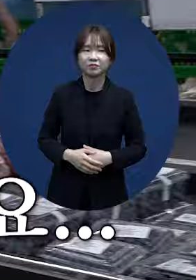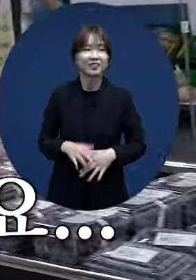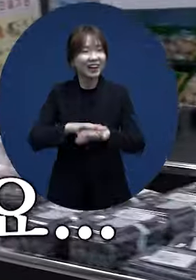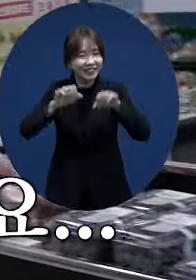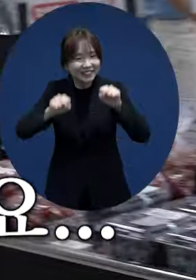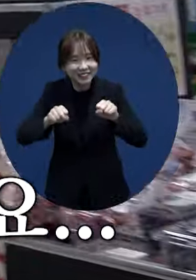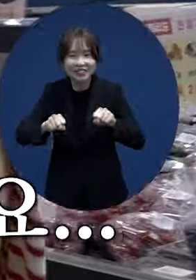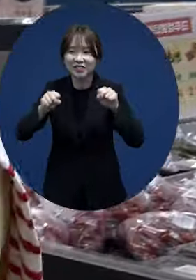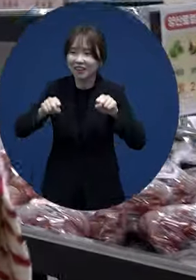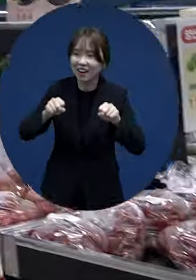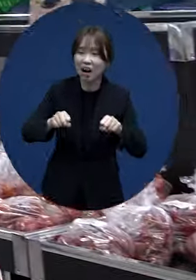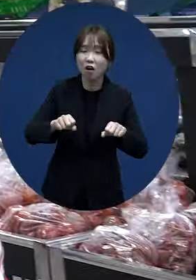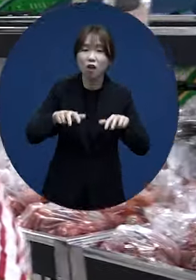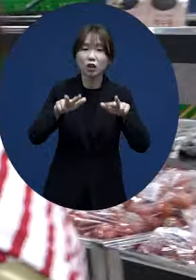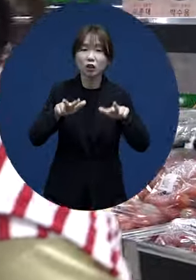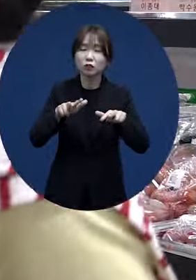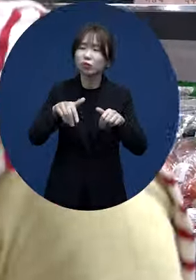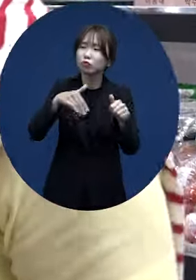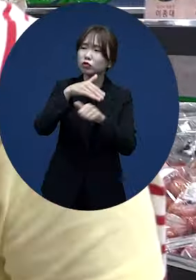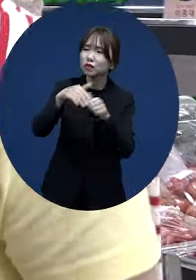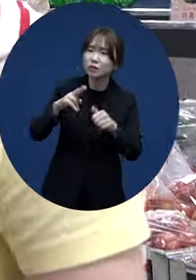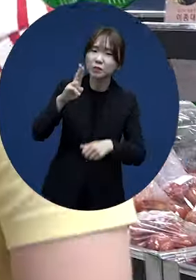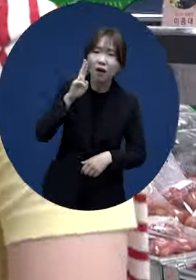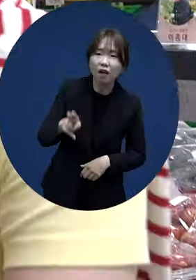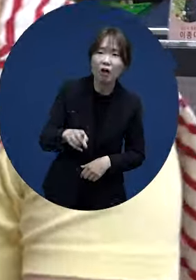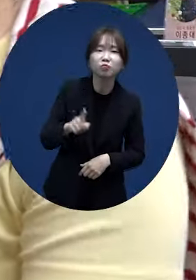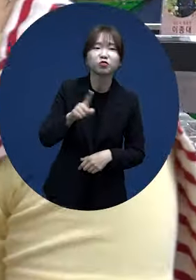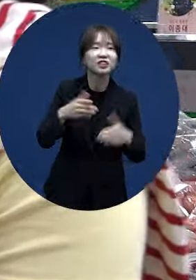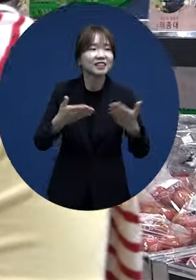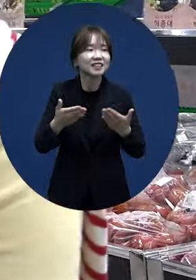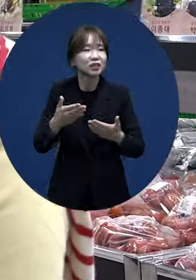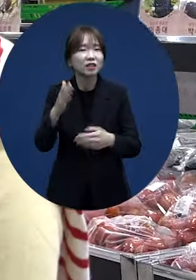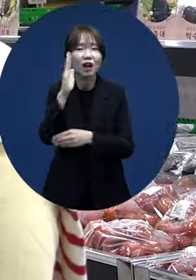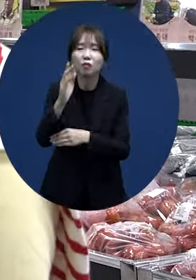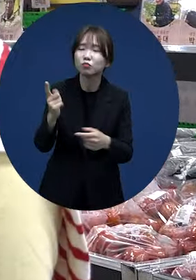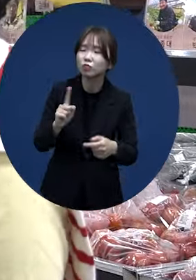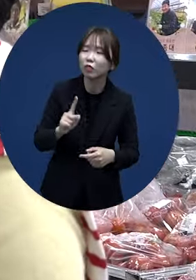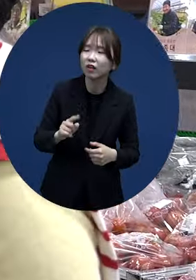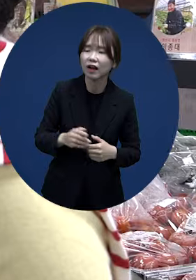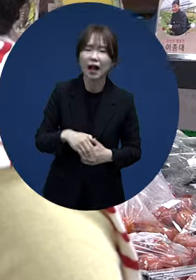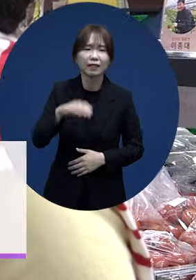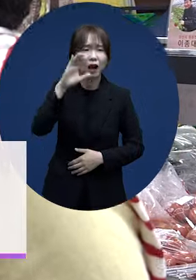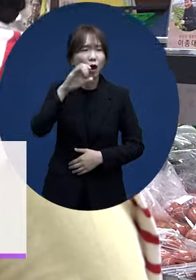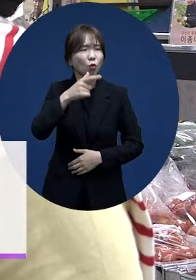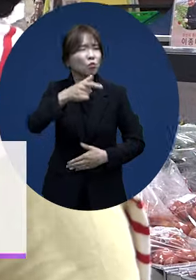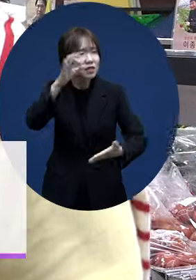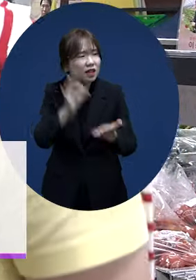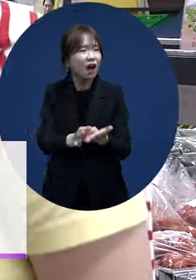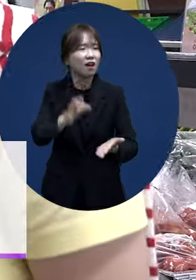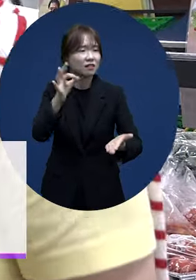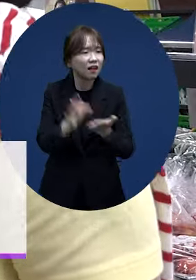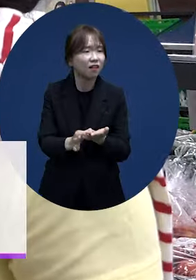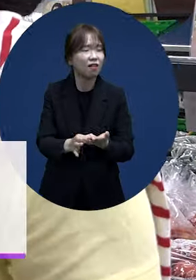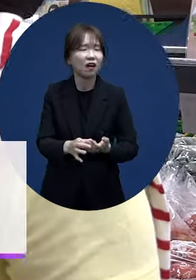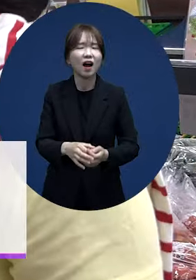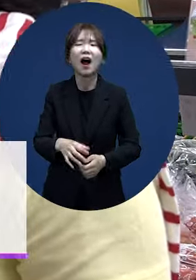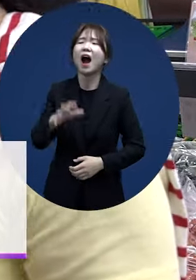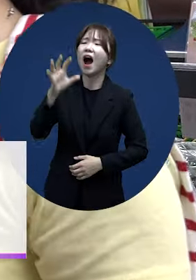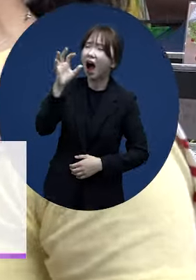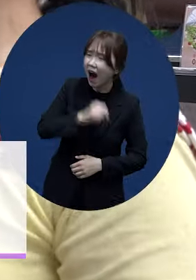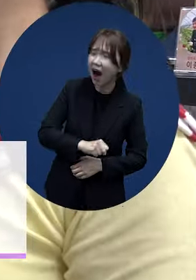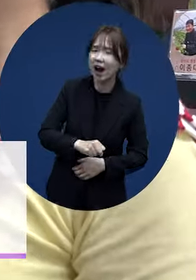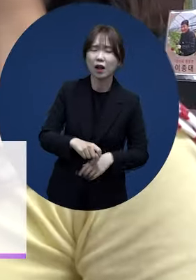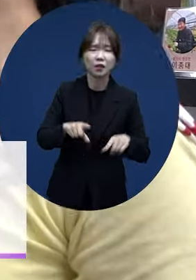약간 분위기가 심각한데요. 안녕하세요. 예, 예, 예. 지금 여기는 좀 분위기가 심각하더라고요. 무슨 일이세요? 아니, 계란이, 달걀이 너무